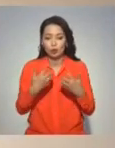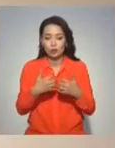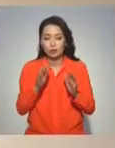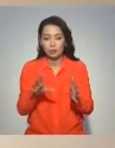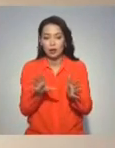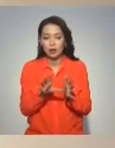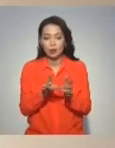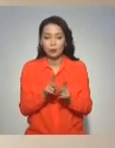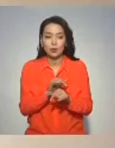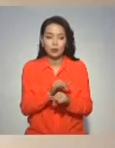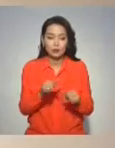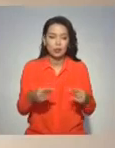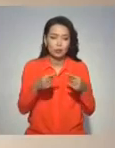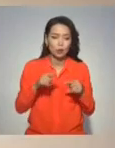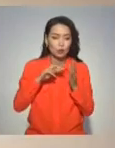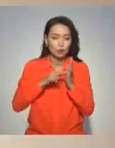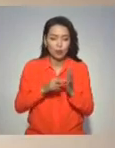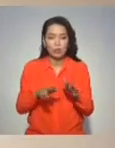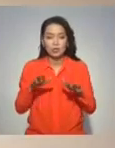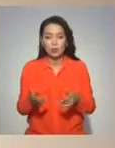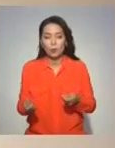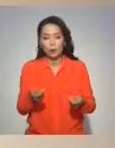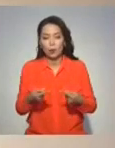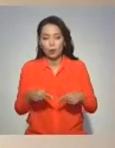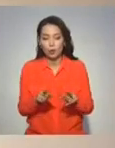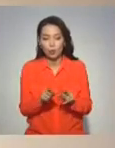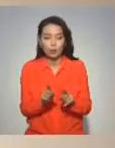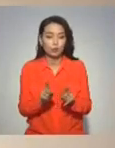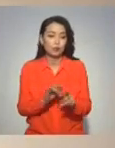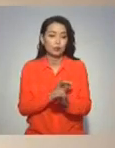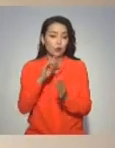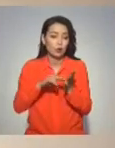энергетикасын дамытудың мастер жоспарлар жергілікті атқарушы орган деңгейінде әзірленеді және бекітіледі.